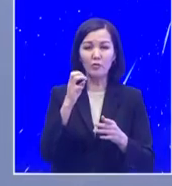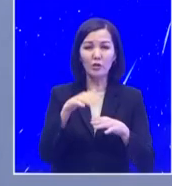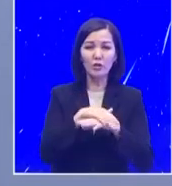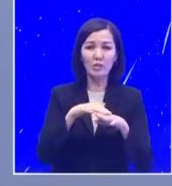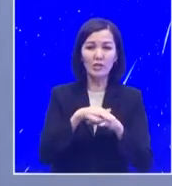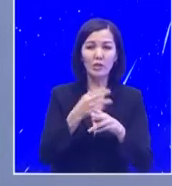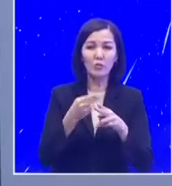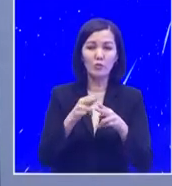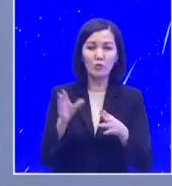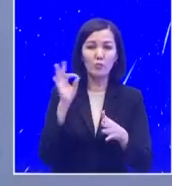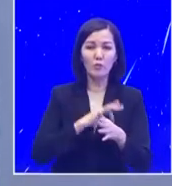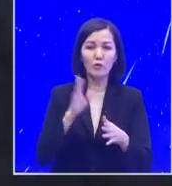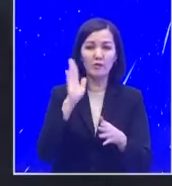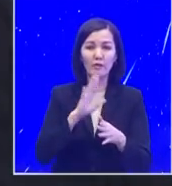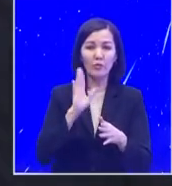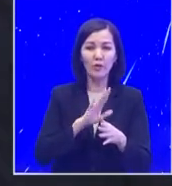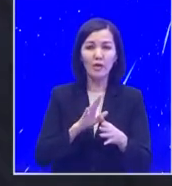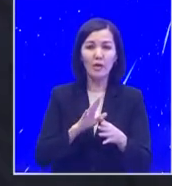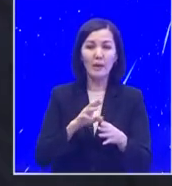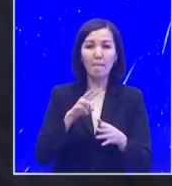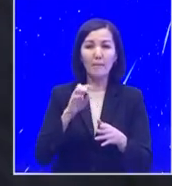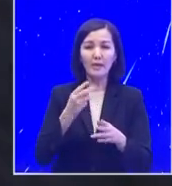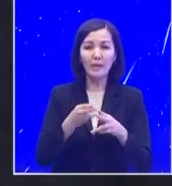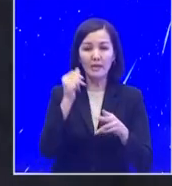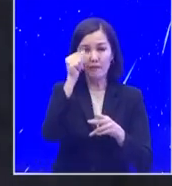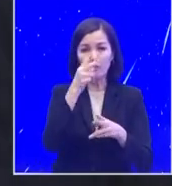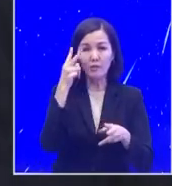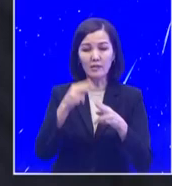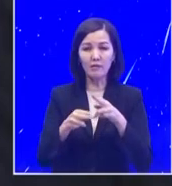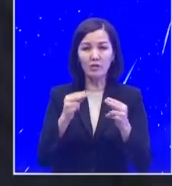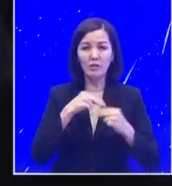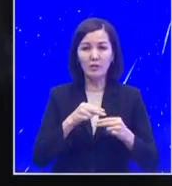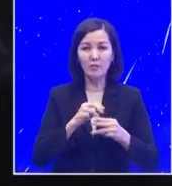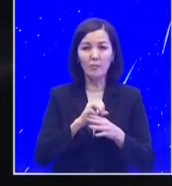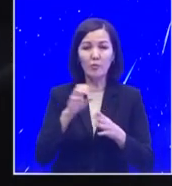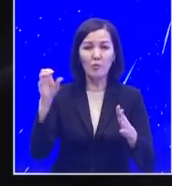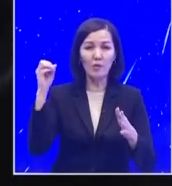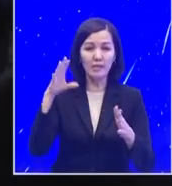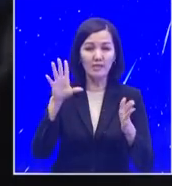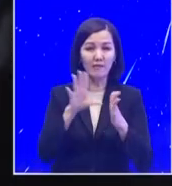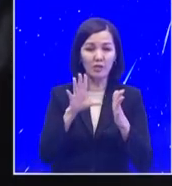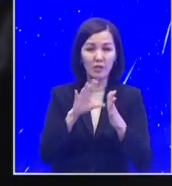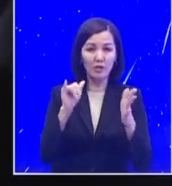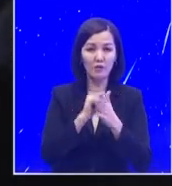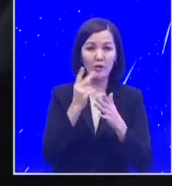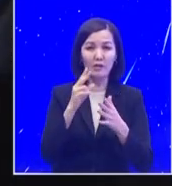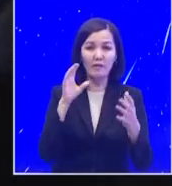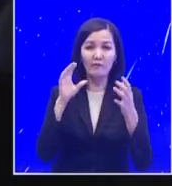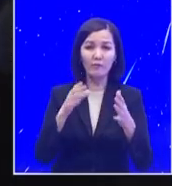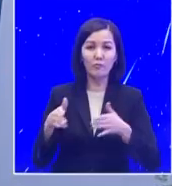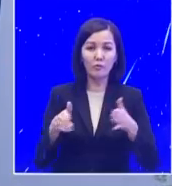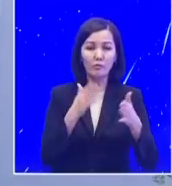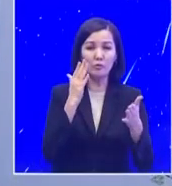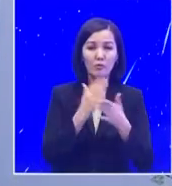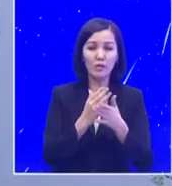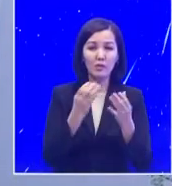пункта уже пользуются водой и канализацией. В марте этого года будут завершены работы по освещению, а также запущено 2 автобусных маршрута.